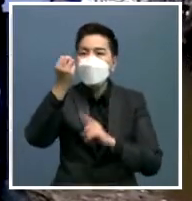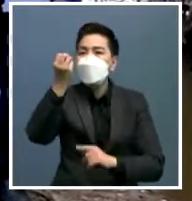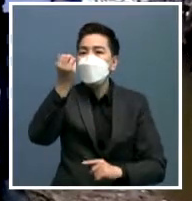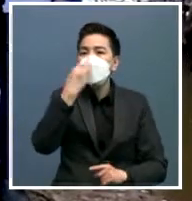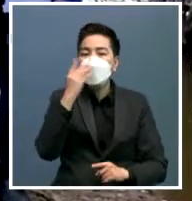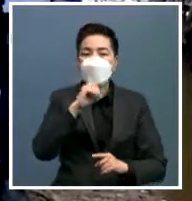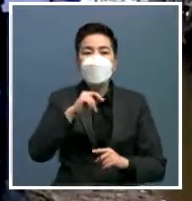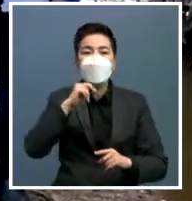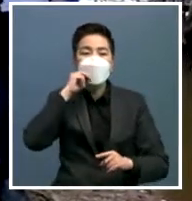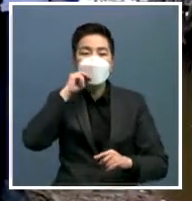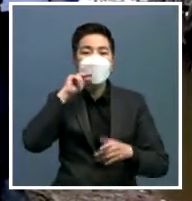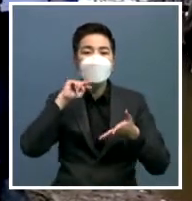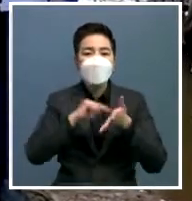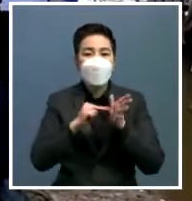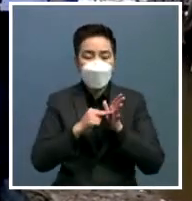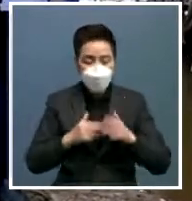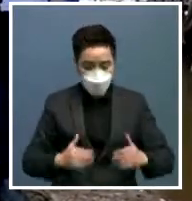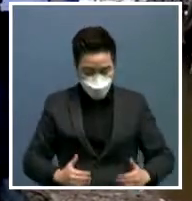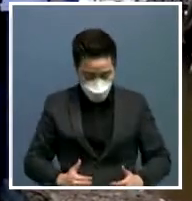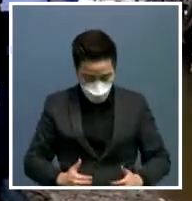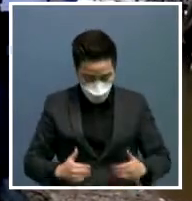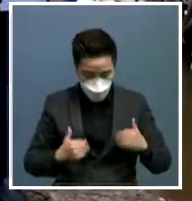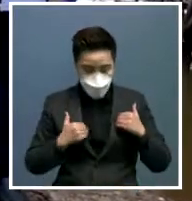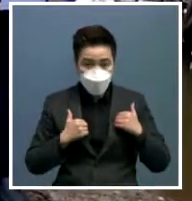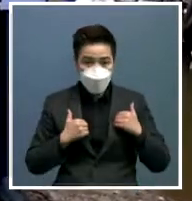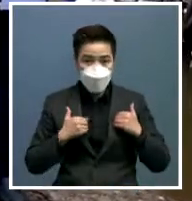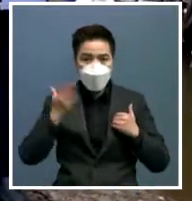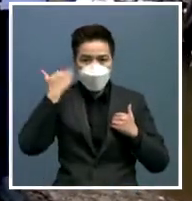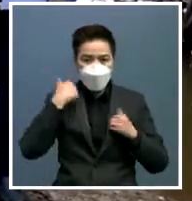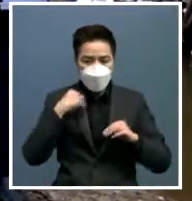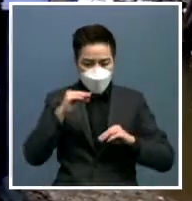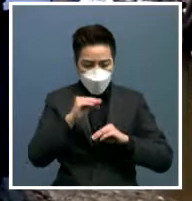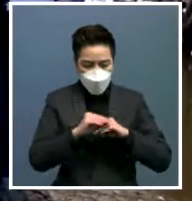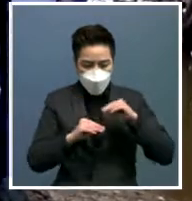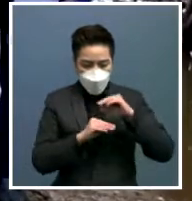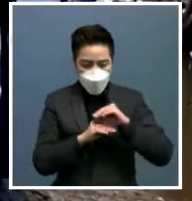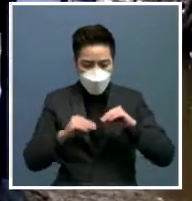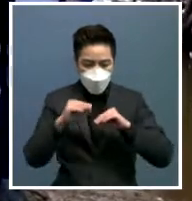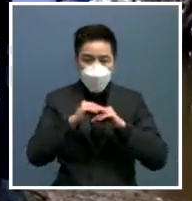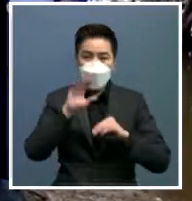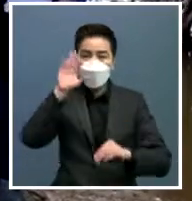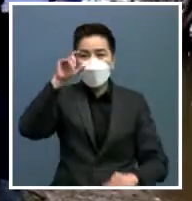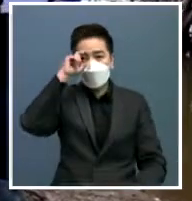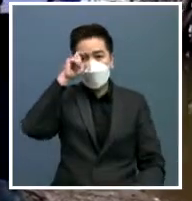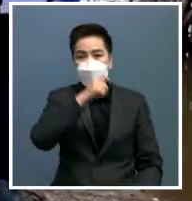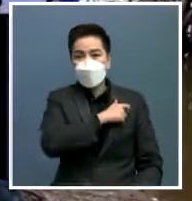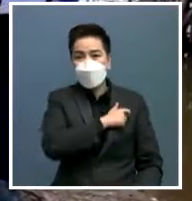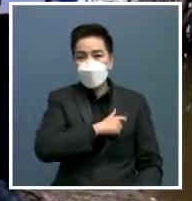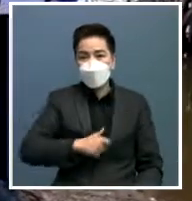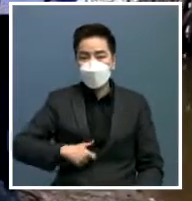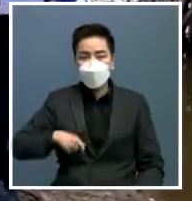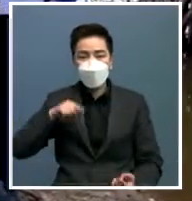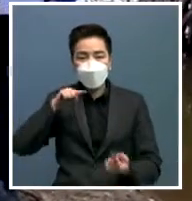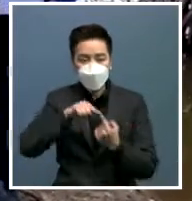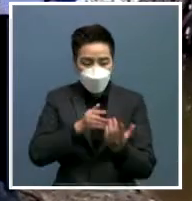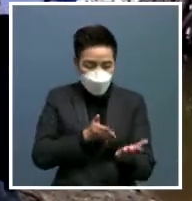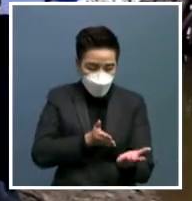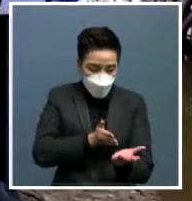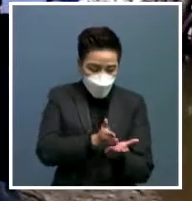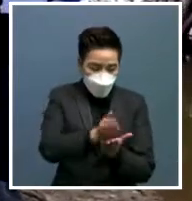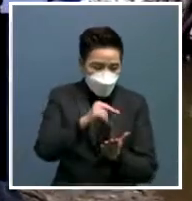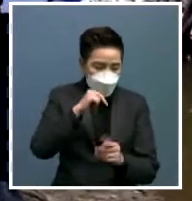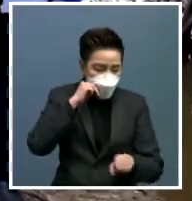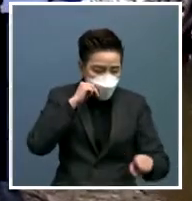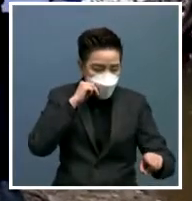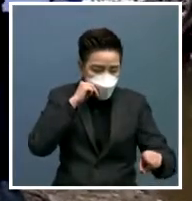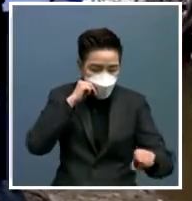าน้ำคือชีวิตอีกทั้งยังได้พระราชทานโครงการอันเนื่องมาจากพระราชดำริด้านการพัฒนาแหล่งน้ำเป็นจำนวนม